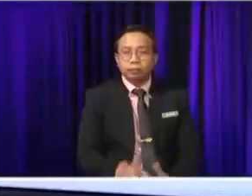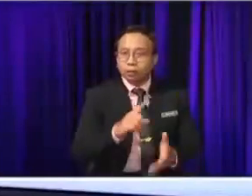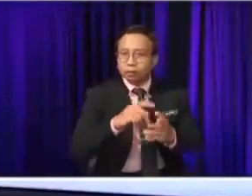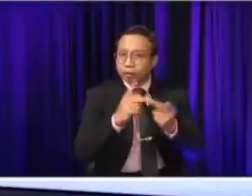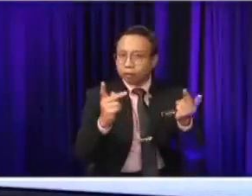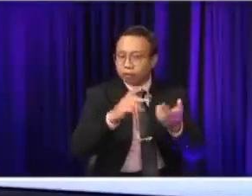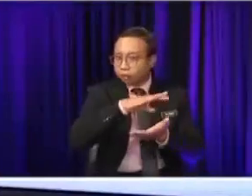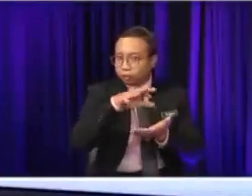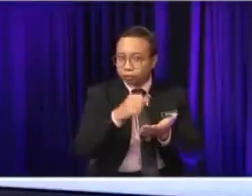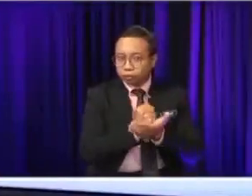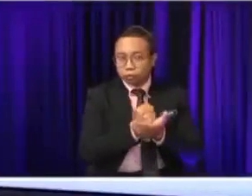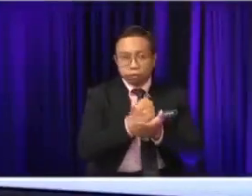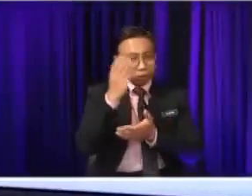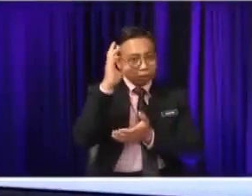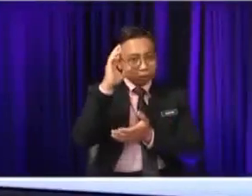semua